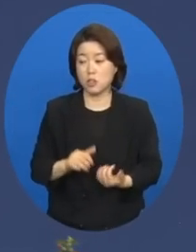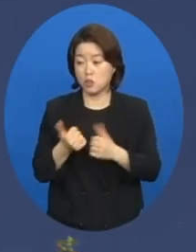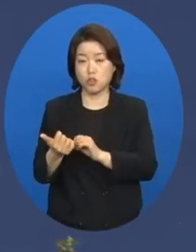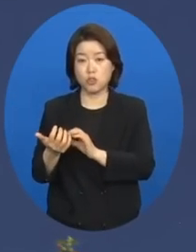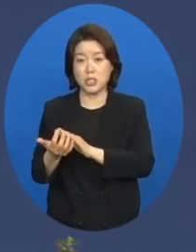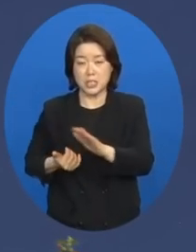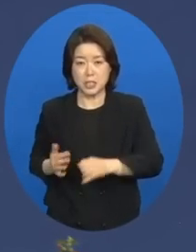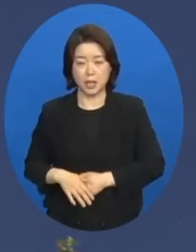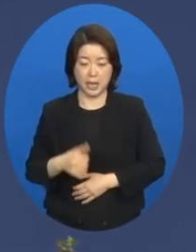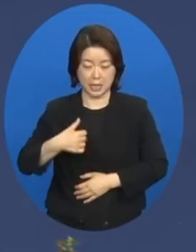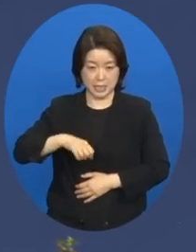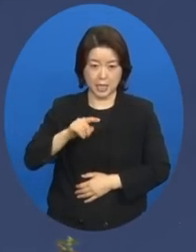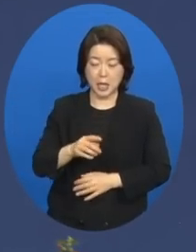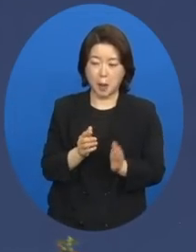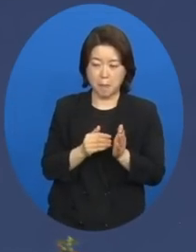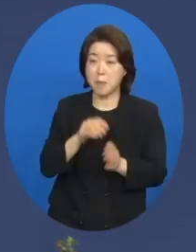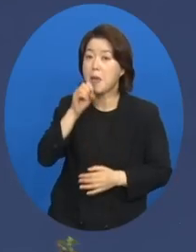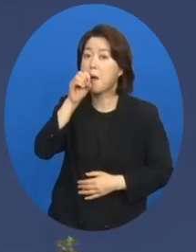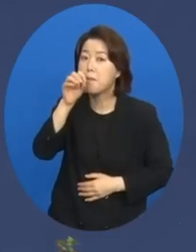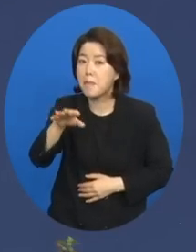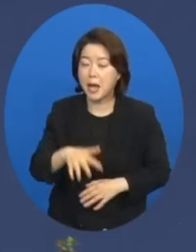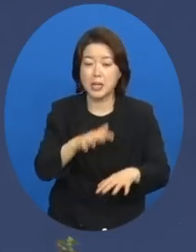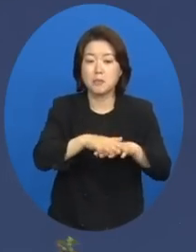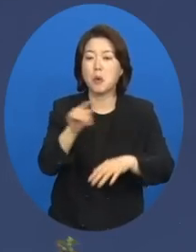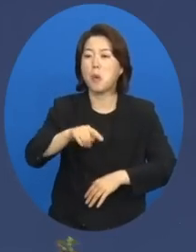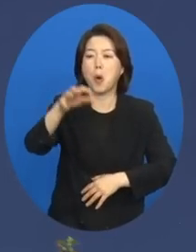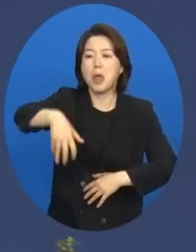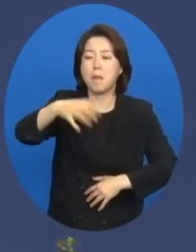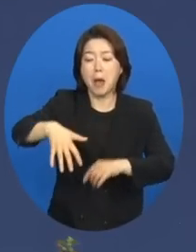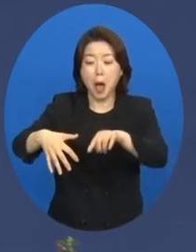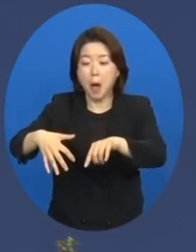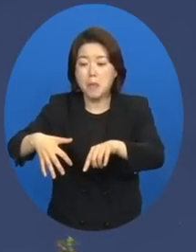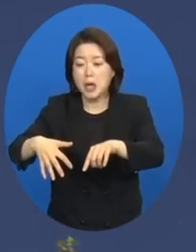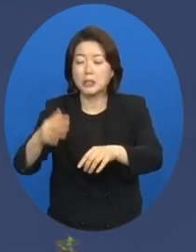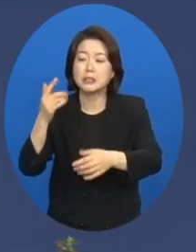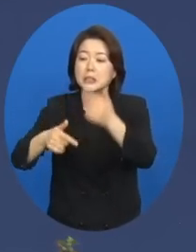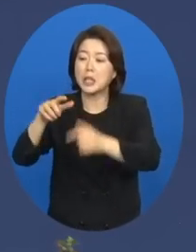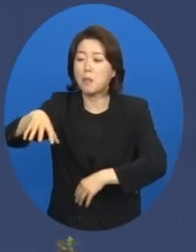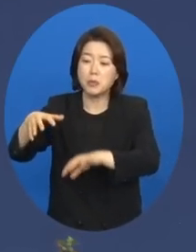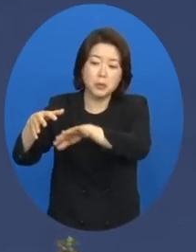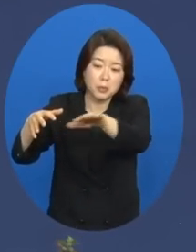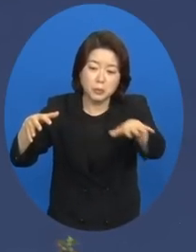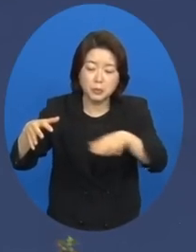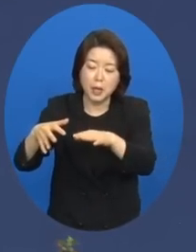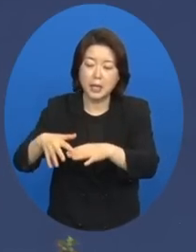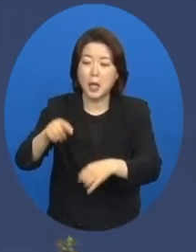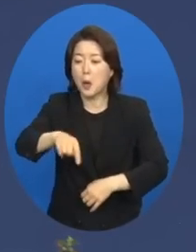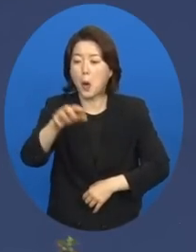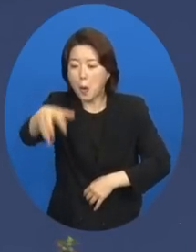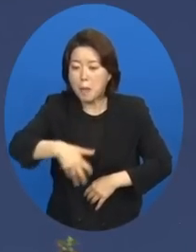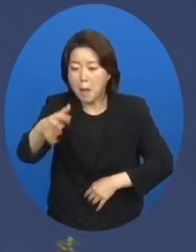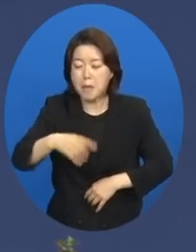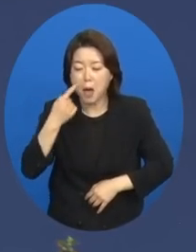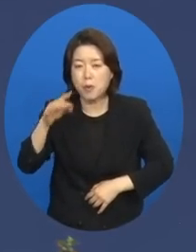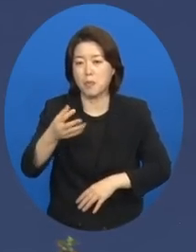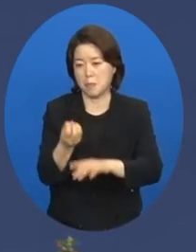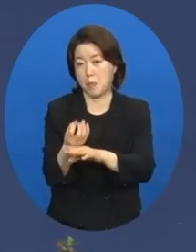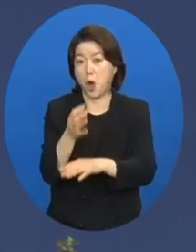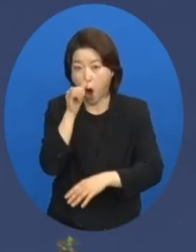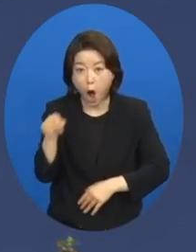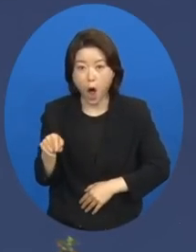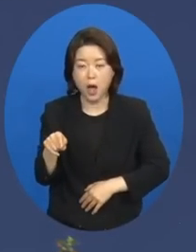요 비밀스러운 요 얘기를 그 밭에 어디를 몇 미터 가서 어느 나무 밑에 그늘에 마지막 잎사귀가 떨어진 거기를 파보면 있다 뭐 이런